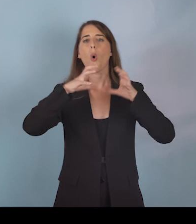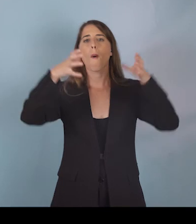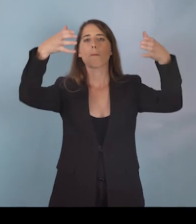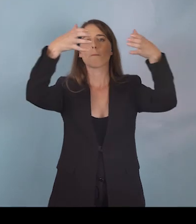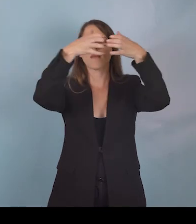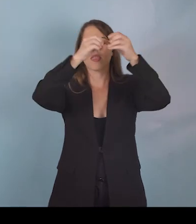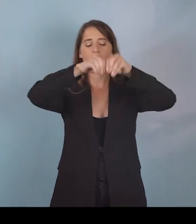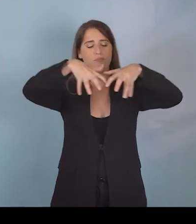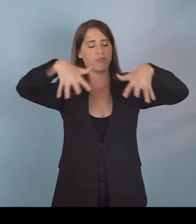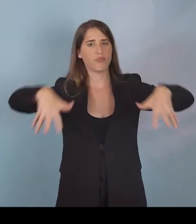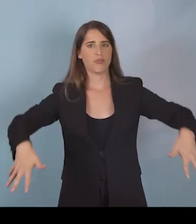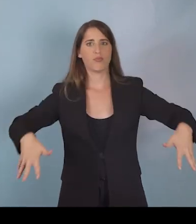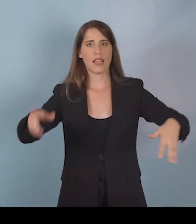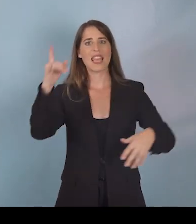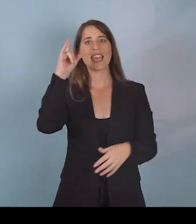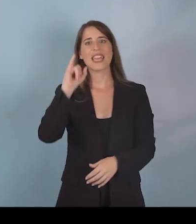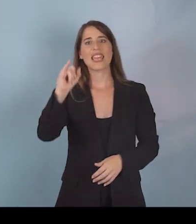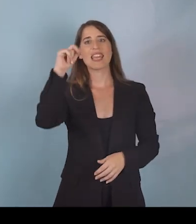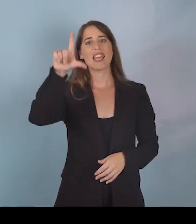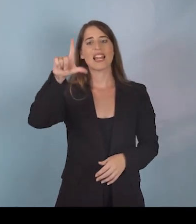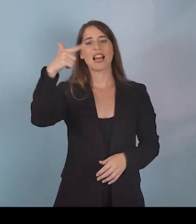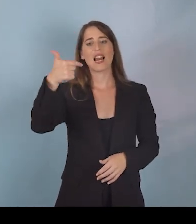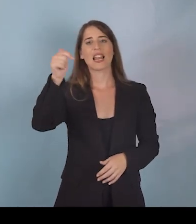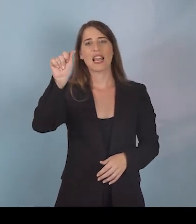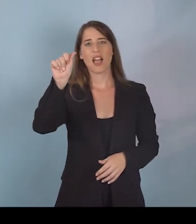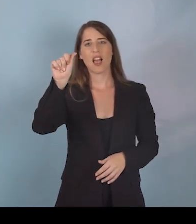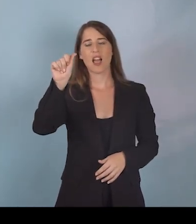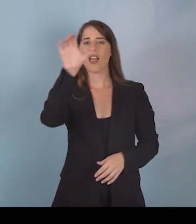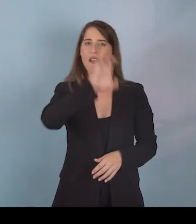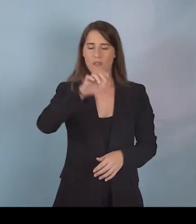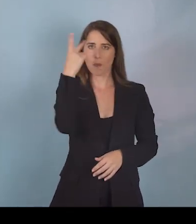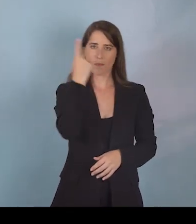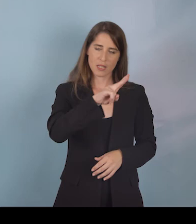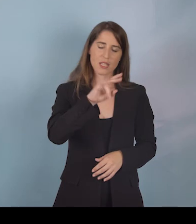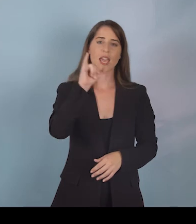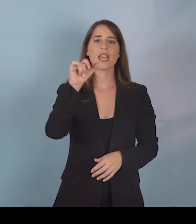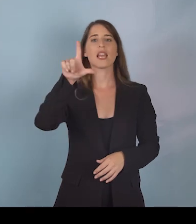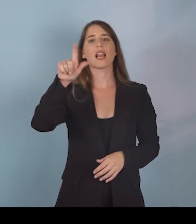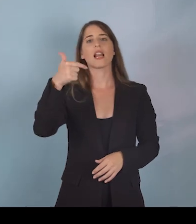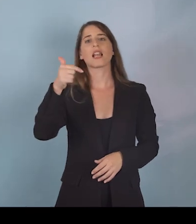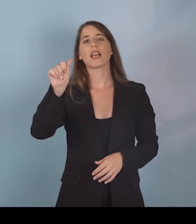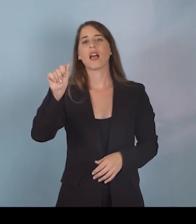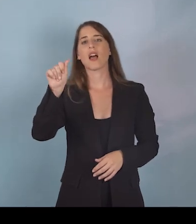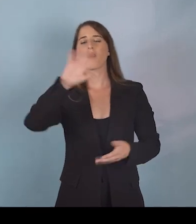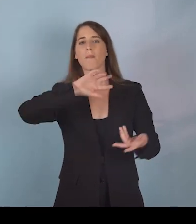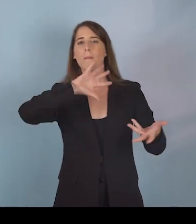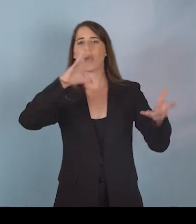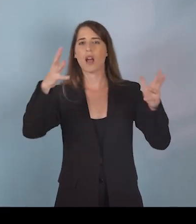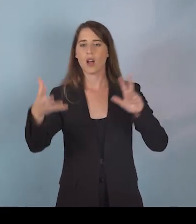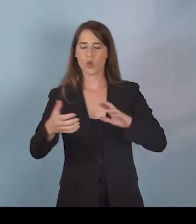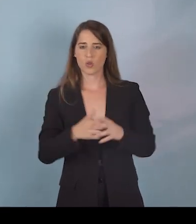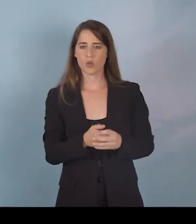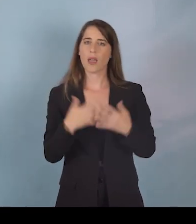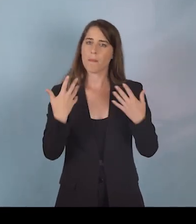ΛΟΑΤΚΙ οργανώσεως σε ευρωπαϊκό επίπεδο, ΙΛΚΑ Europe και την ΙΛΚΑ σε παγκόσμιο επίπεδο. Έχουμε μια